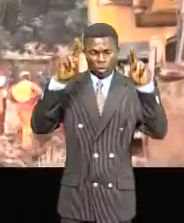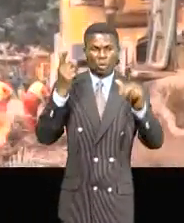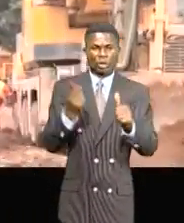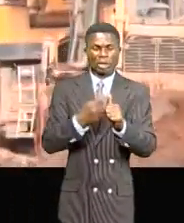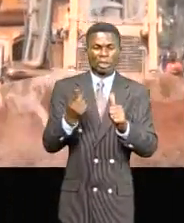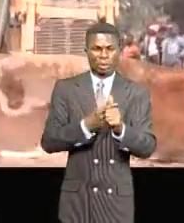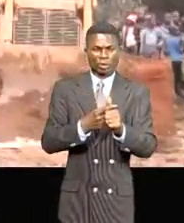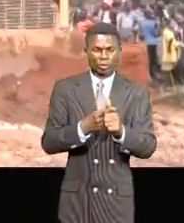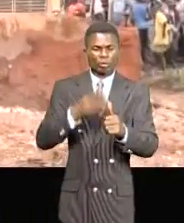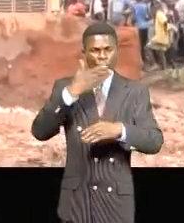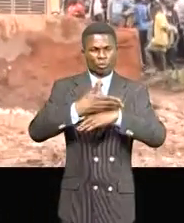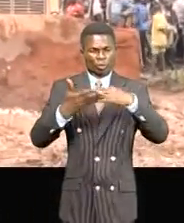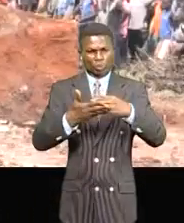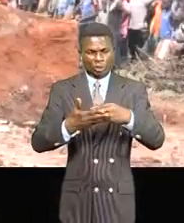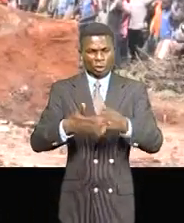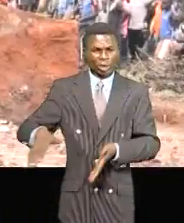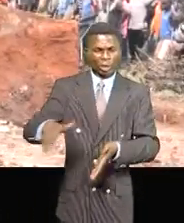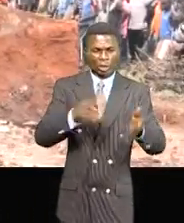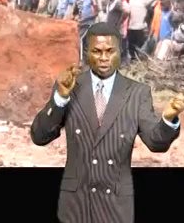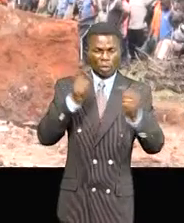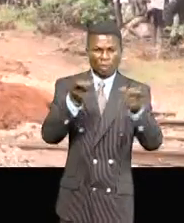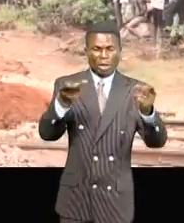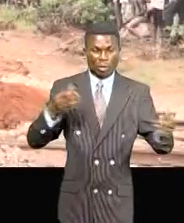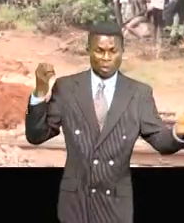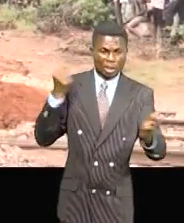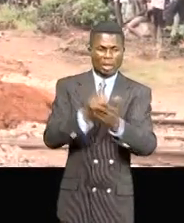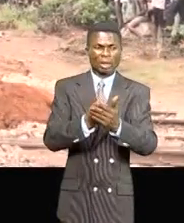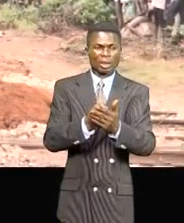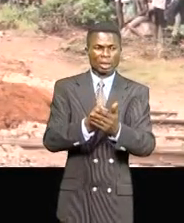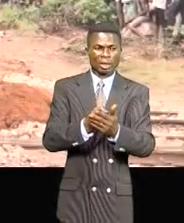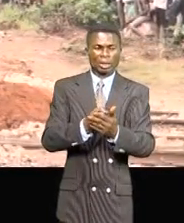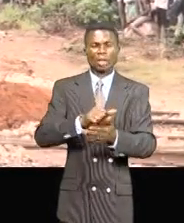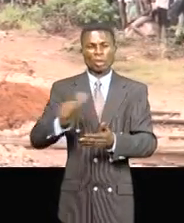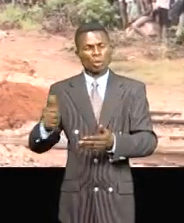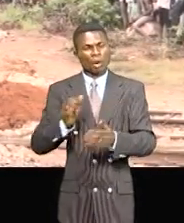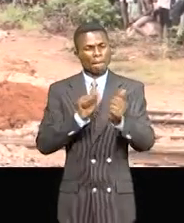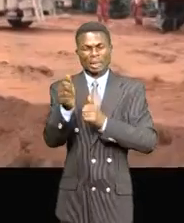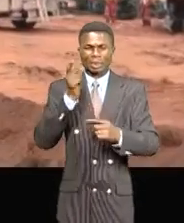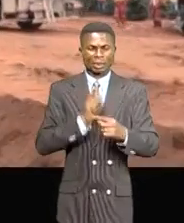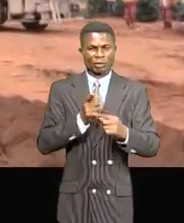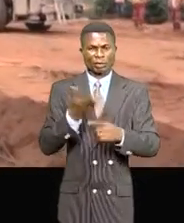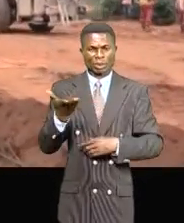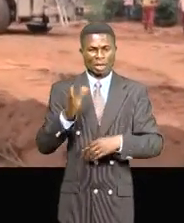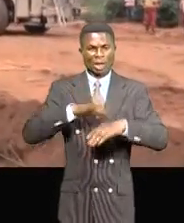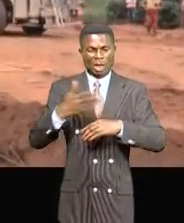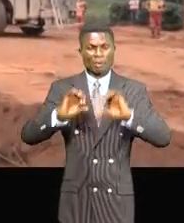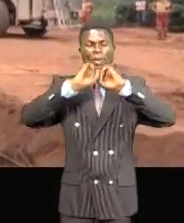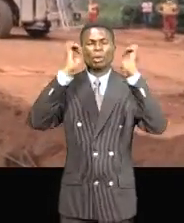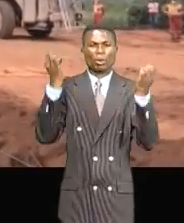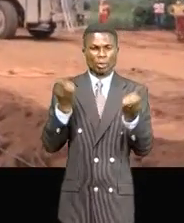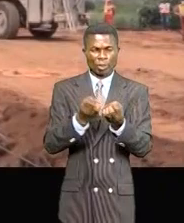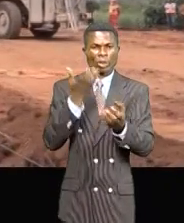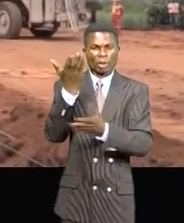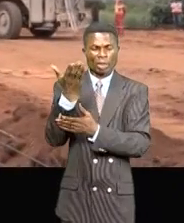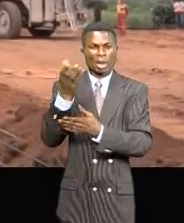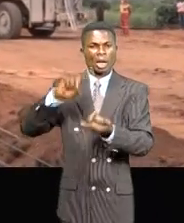d'abord réaménager les routes menant vers les lieux de l'accident, qui du reste sont impraticables. Puis l'entreprise a fait appel